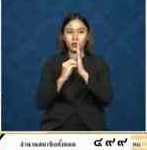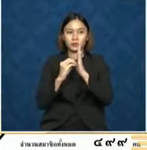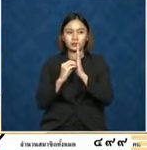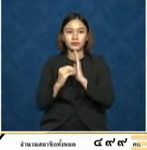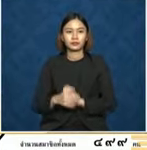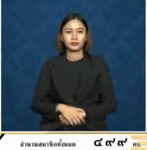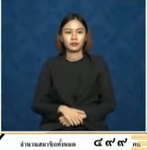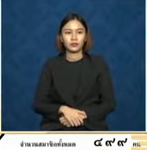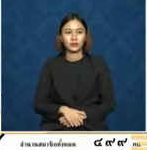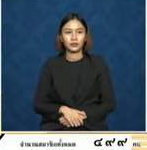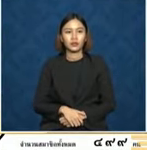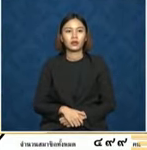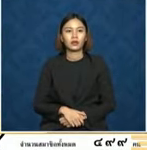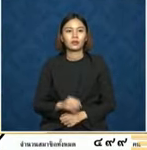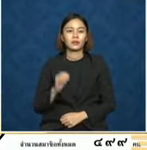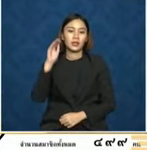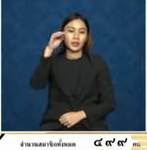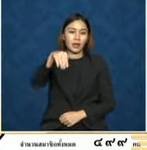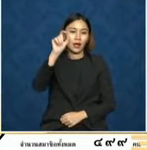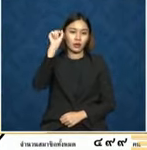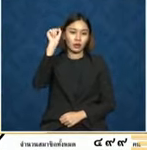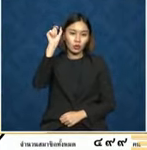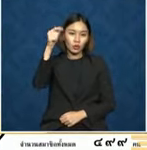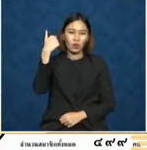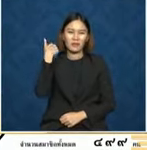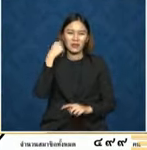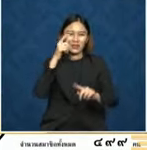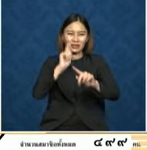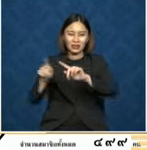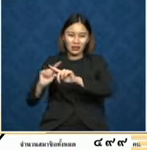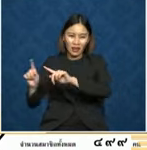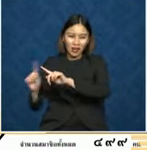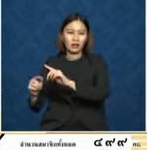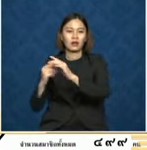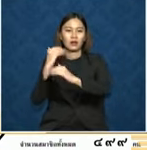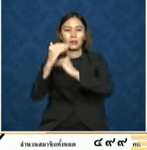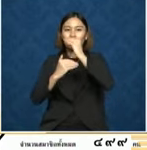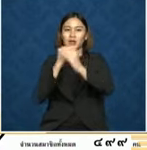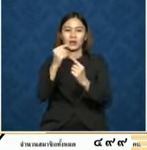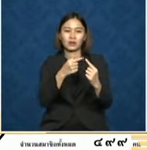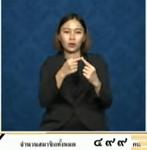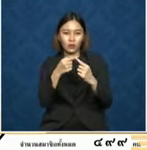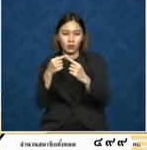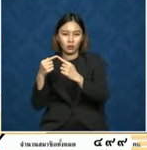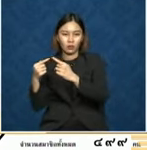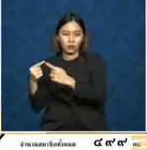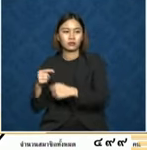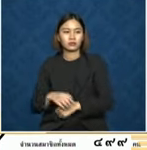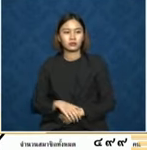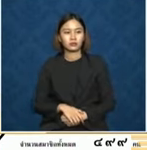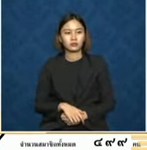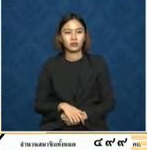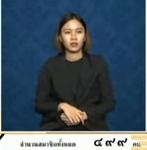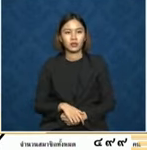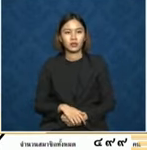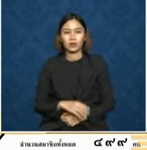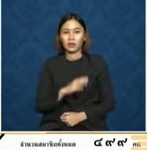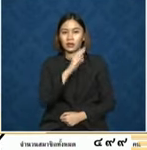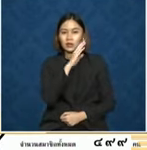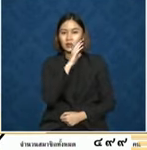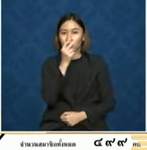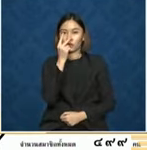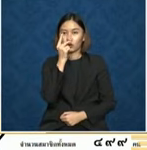ครมีทางด่วนมีอะไรสารพัดได้พัฒนาอย่างต่อเนื่องส่วนถ้าเราหัน